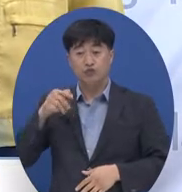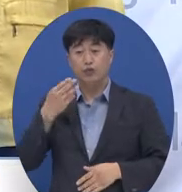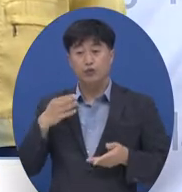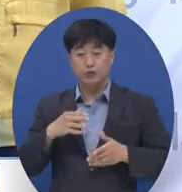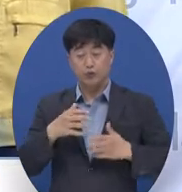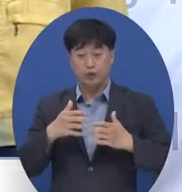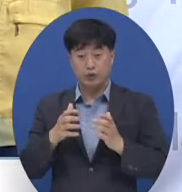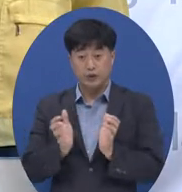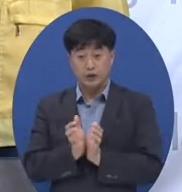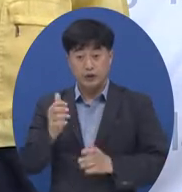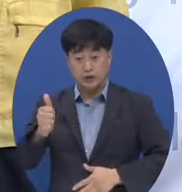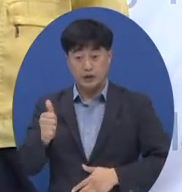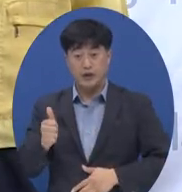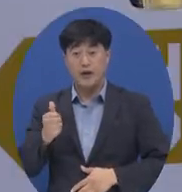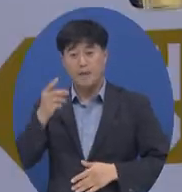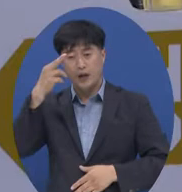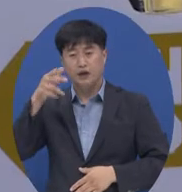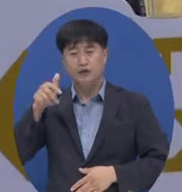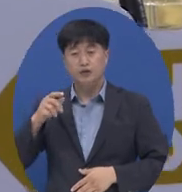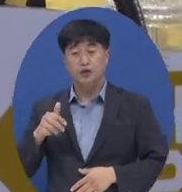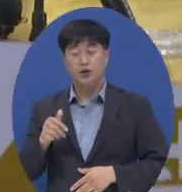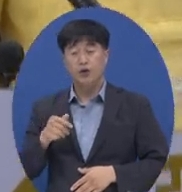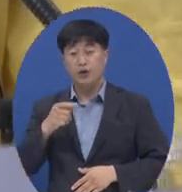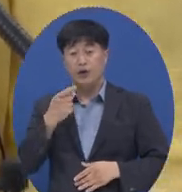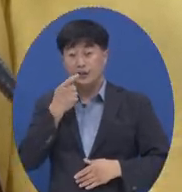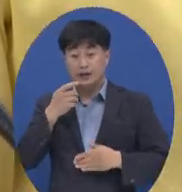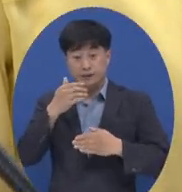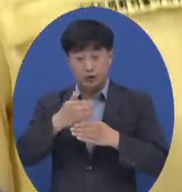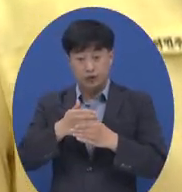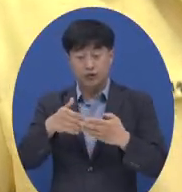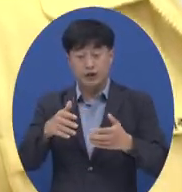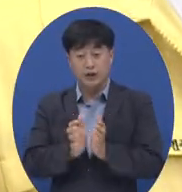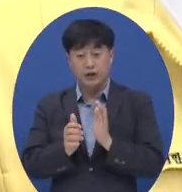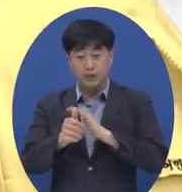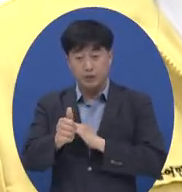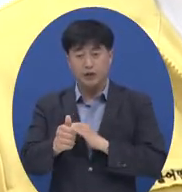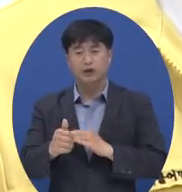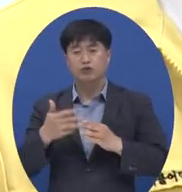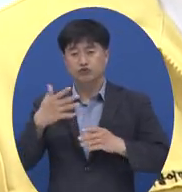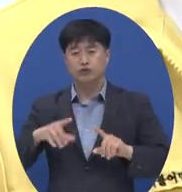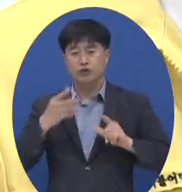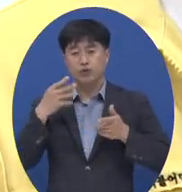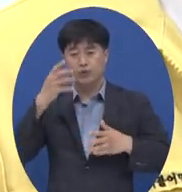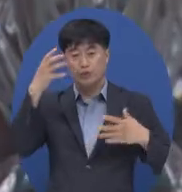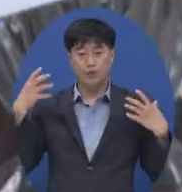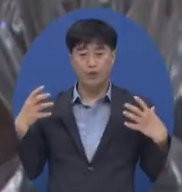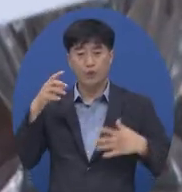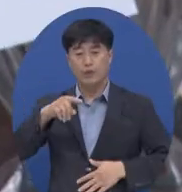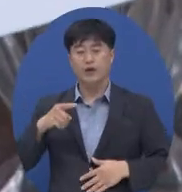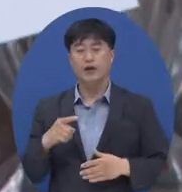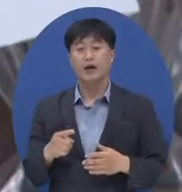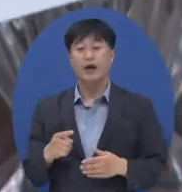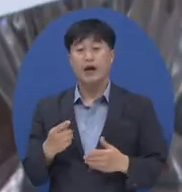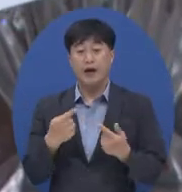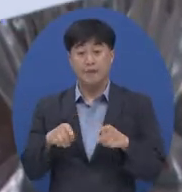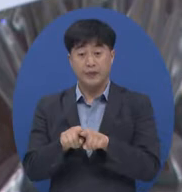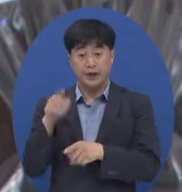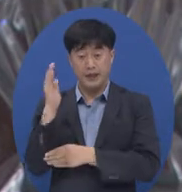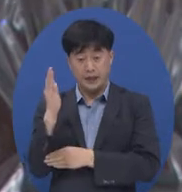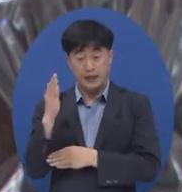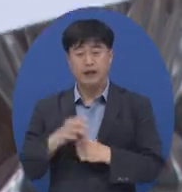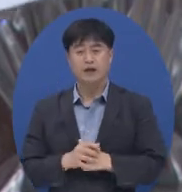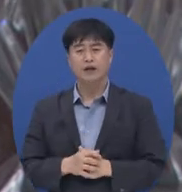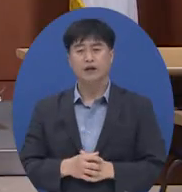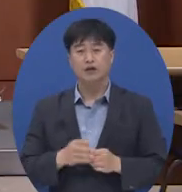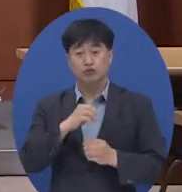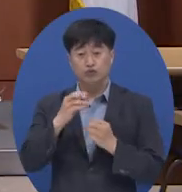의장, 박근철 경기도의회 더불어민주당 대표의원이 지난 9일 경기도청에서 긴급 합동 기자회견을 열고